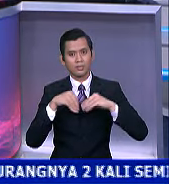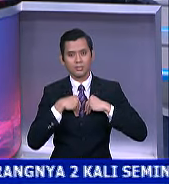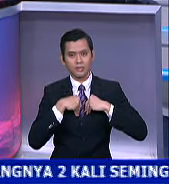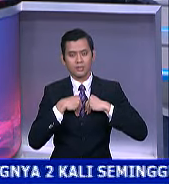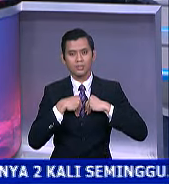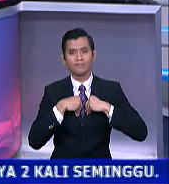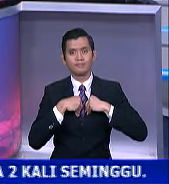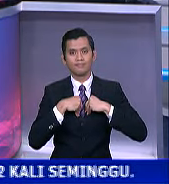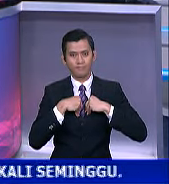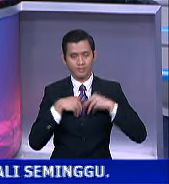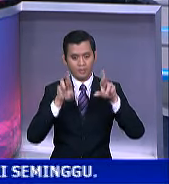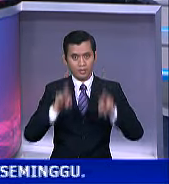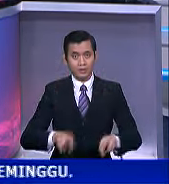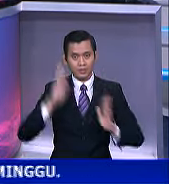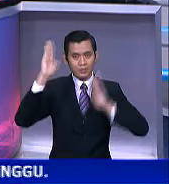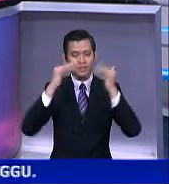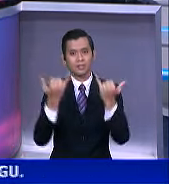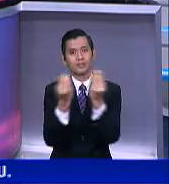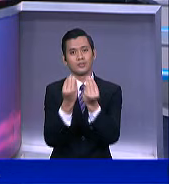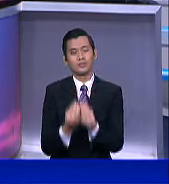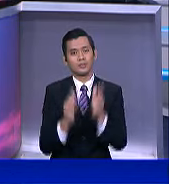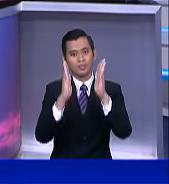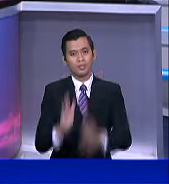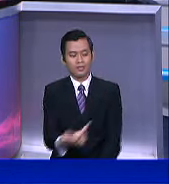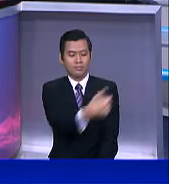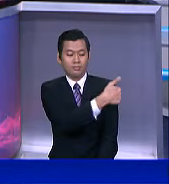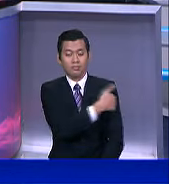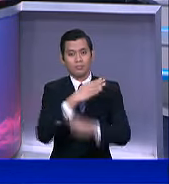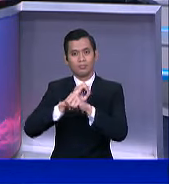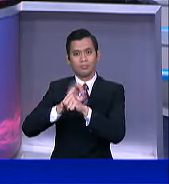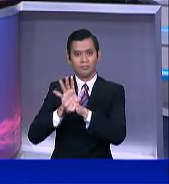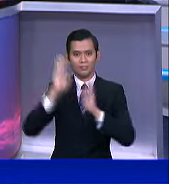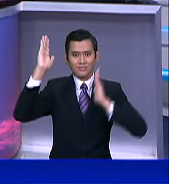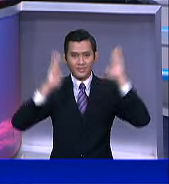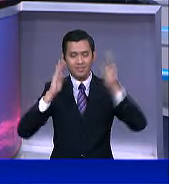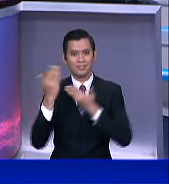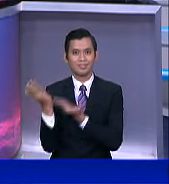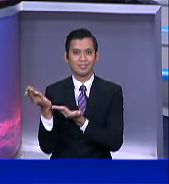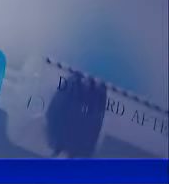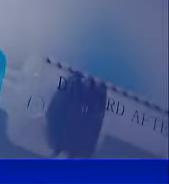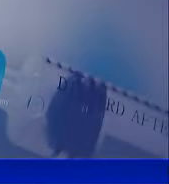negara ini. Berikut data harian vaksinasi di Malaysia mengikut negeri.